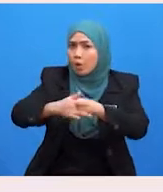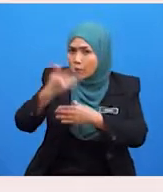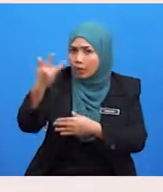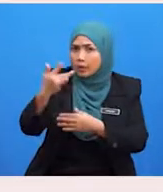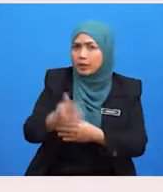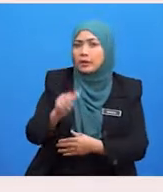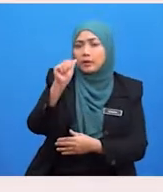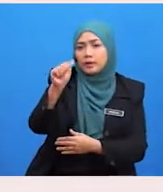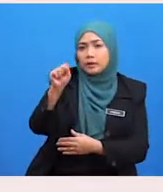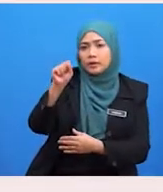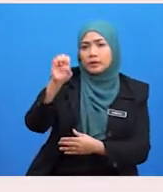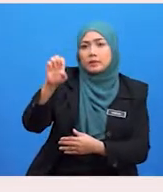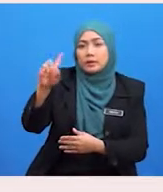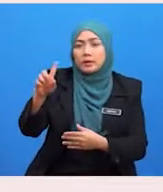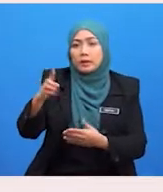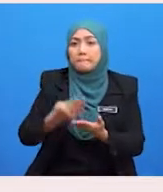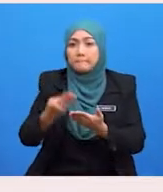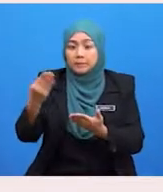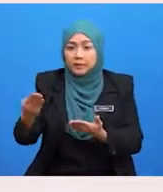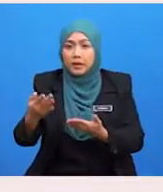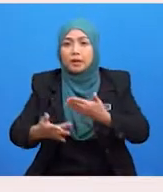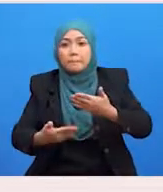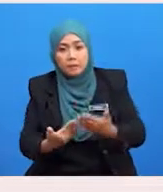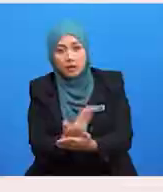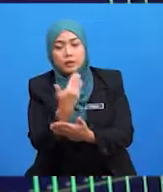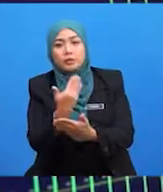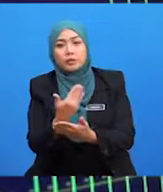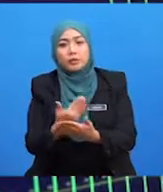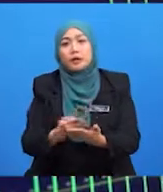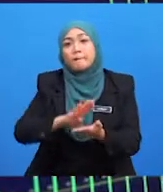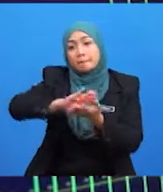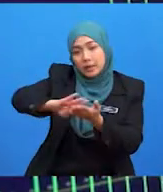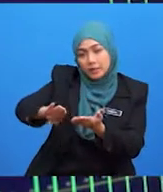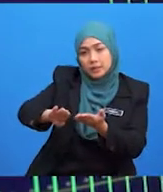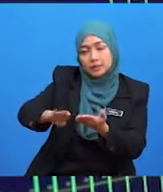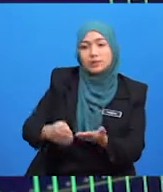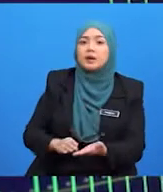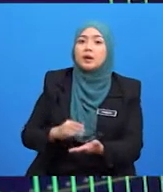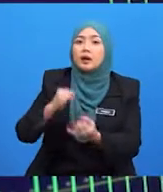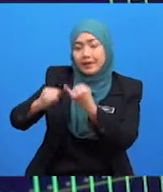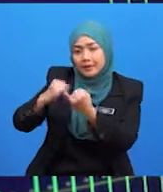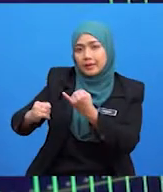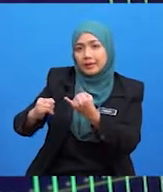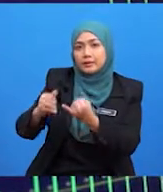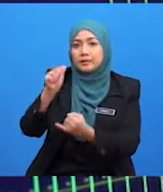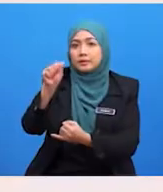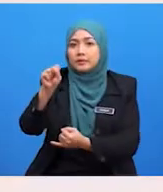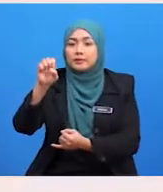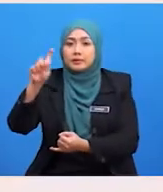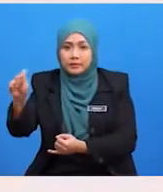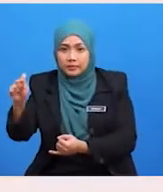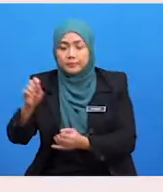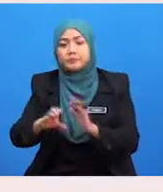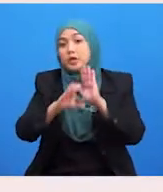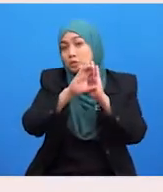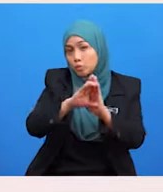tambah belian aset baharu tolak baki akhir aset. Baiklah, murid-murid. Mari kita tengok